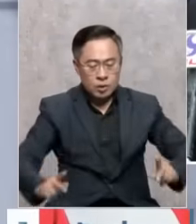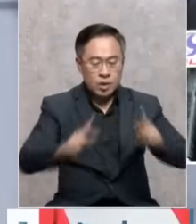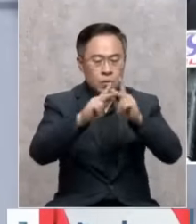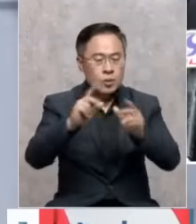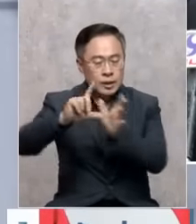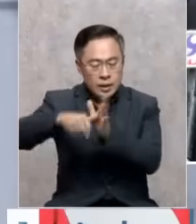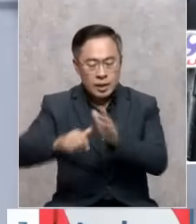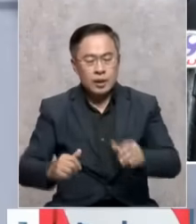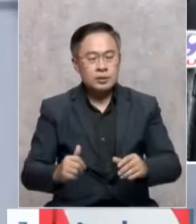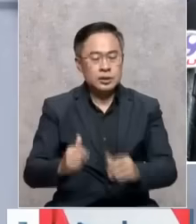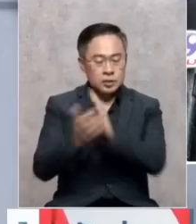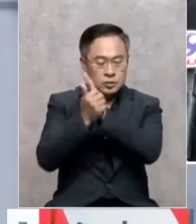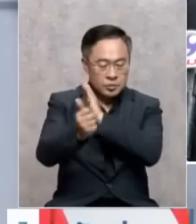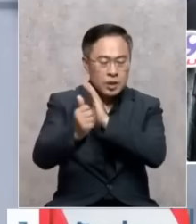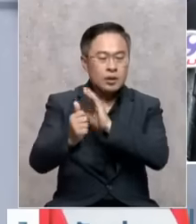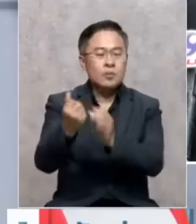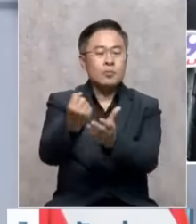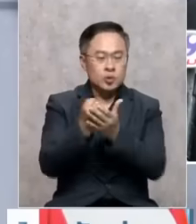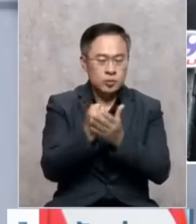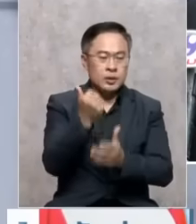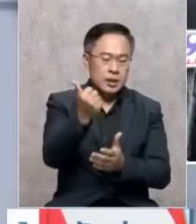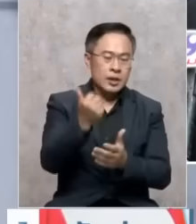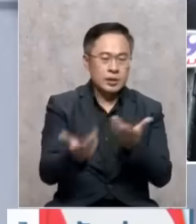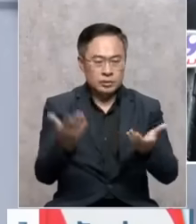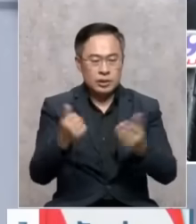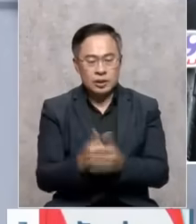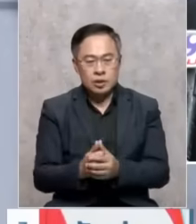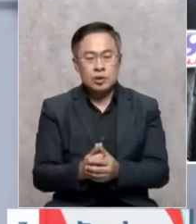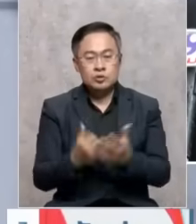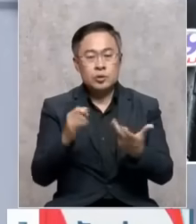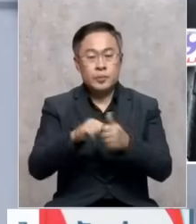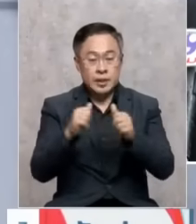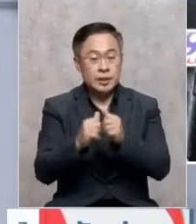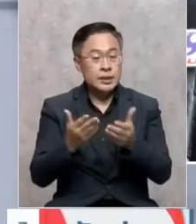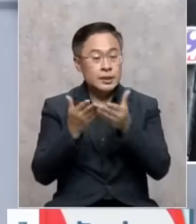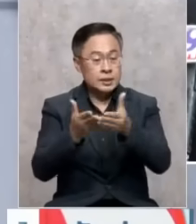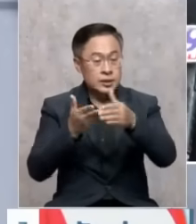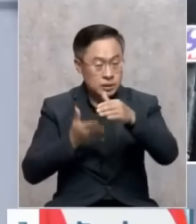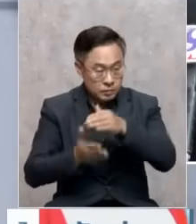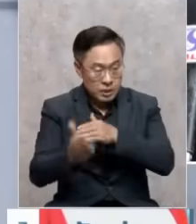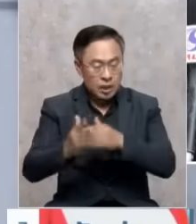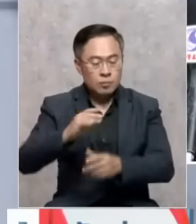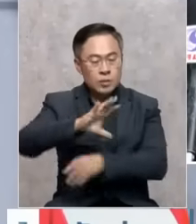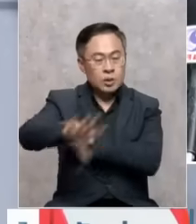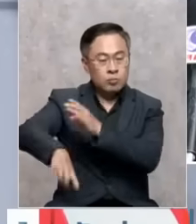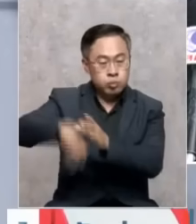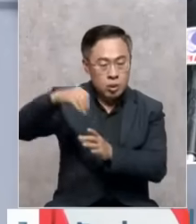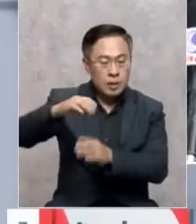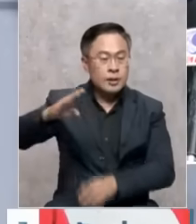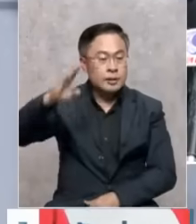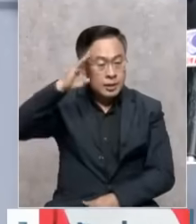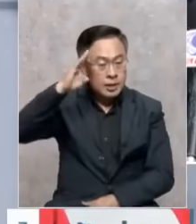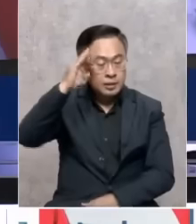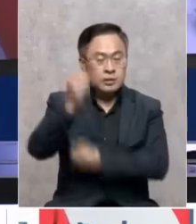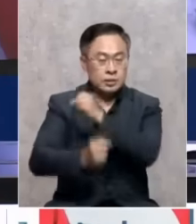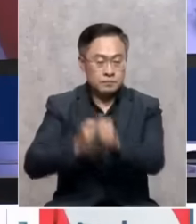ำก็กำลังร้อนการปรับลดโดยเฉพาะเรื่องการเกณฑ์ทหารมันก็จะมาเร็วๆนี้ก็ต้องรอดูผลงานรัฐมนตรีกลาโหมละกันว่